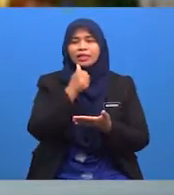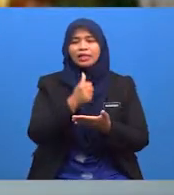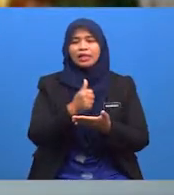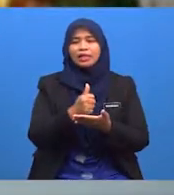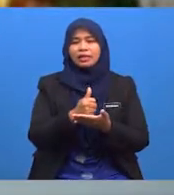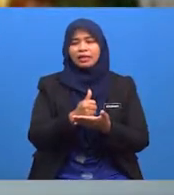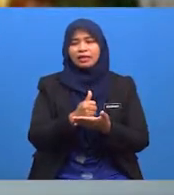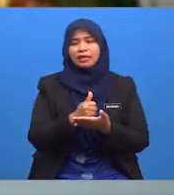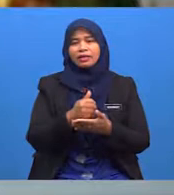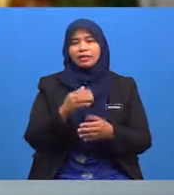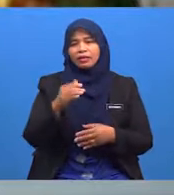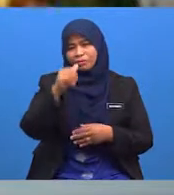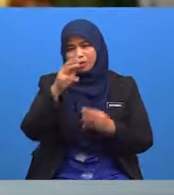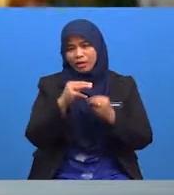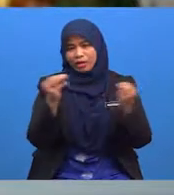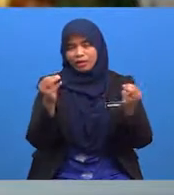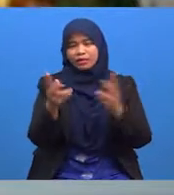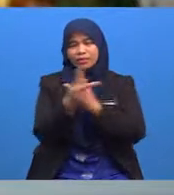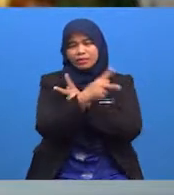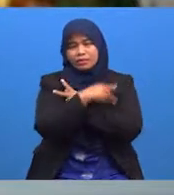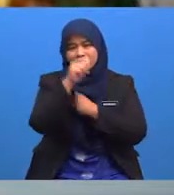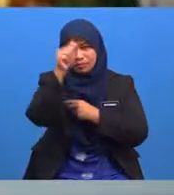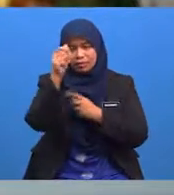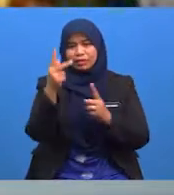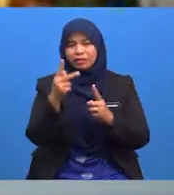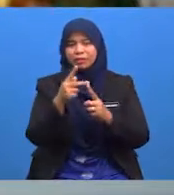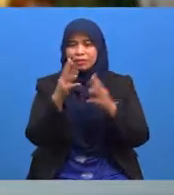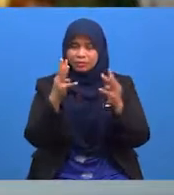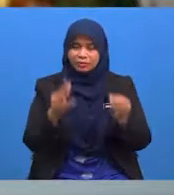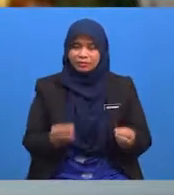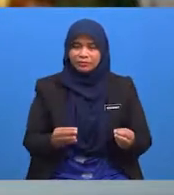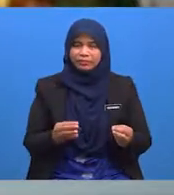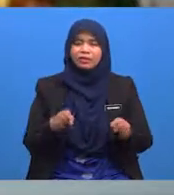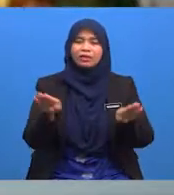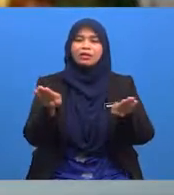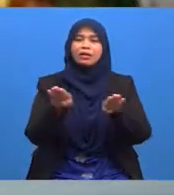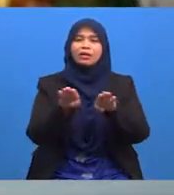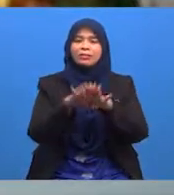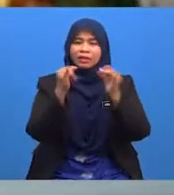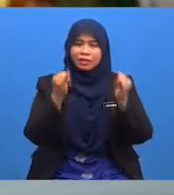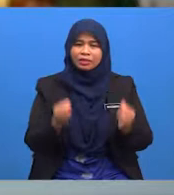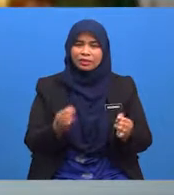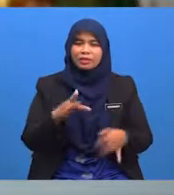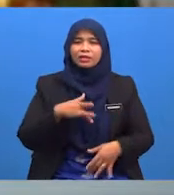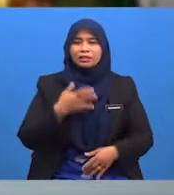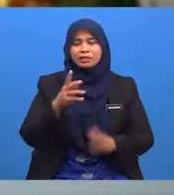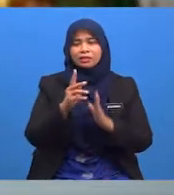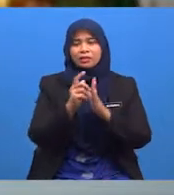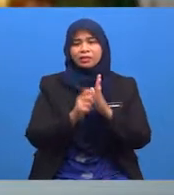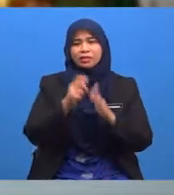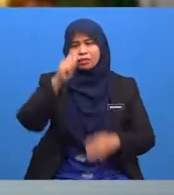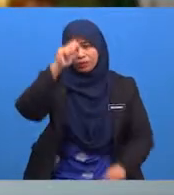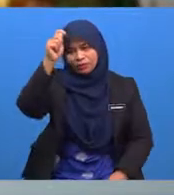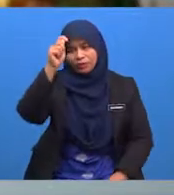mengasihani Allah kepada hambanya. Sebagai insan, rasa ketuhanan serta pengabdian kepada